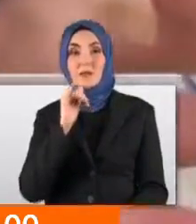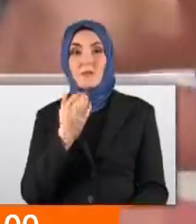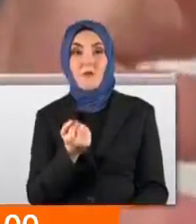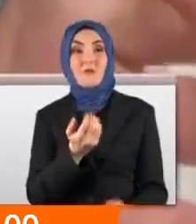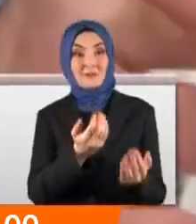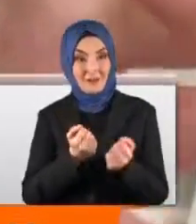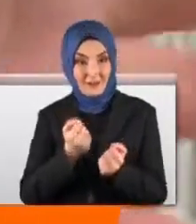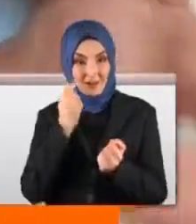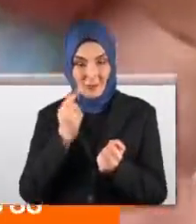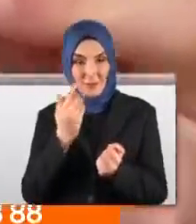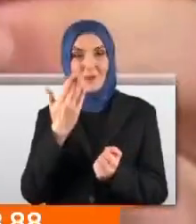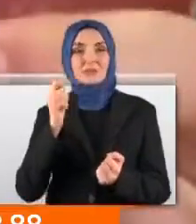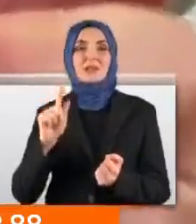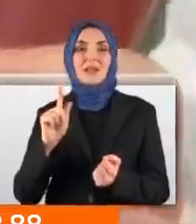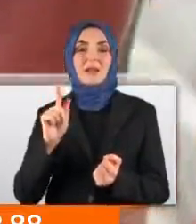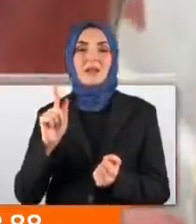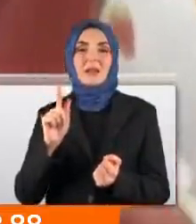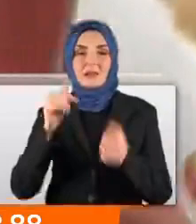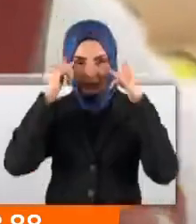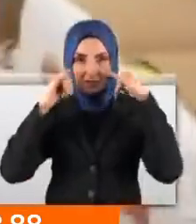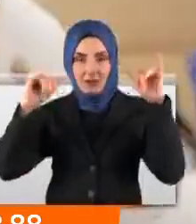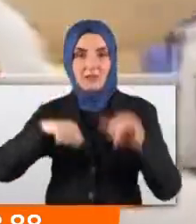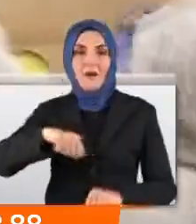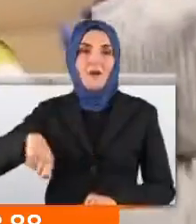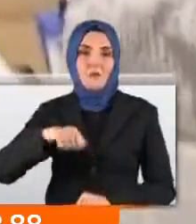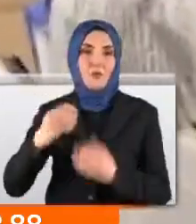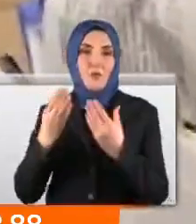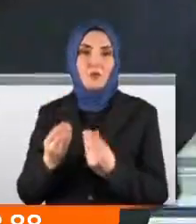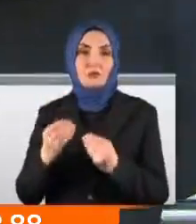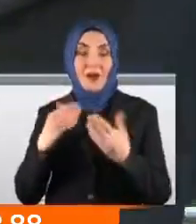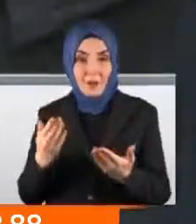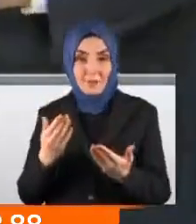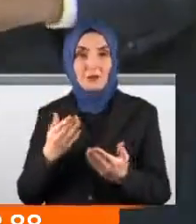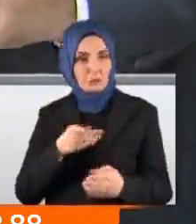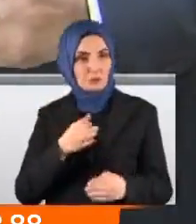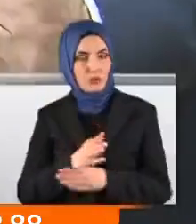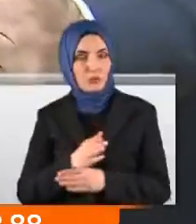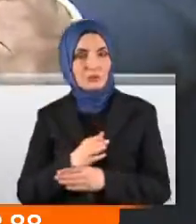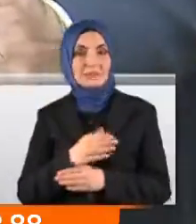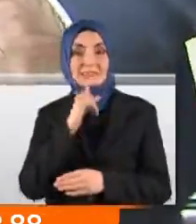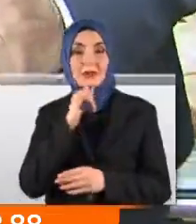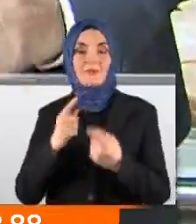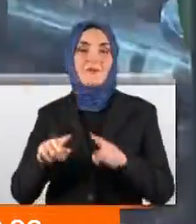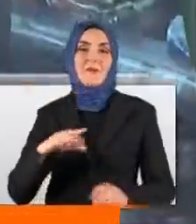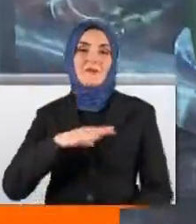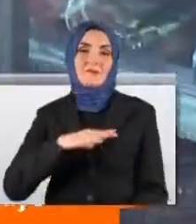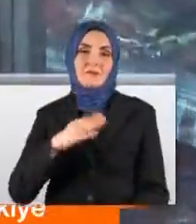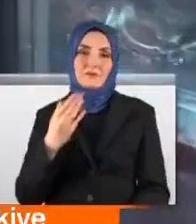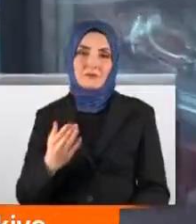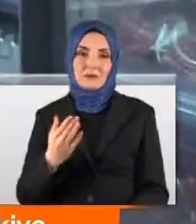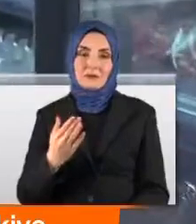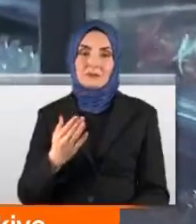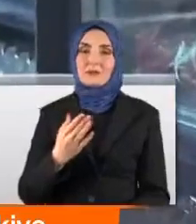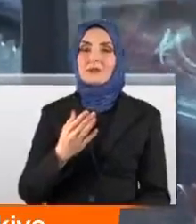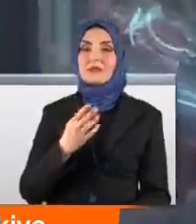kavurma verilecekti. Aslında vaat ettikleri gibi oldu ama gramajlar farklıydı. 500 gram etiketli köfte 400, 250